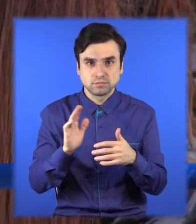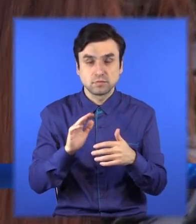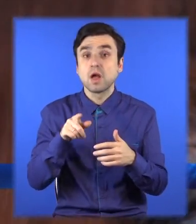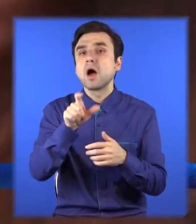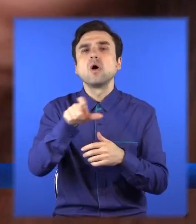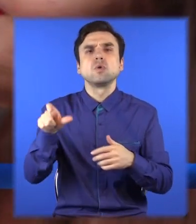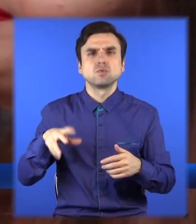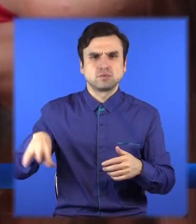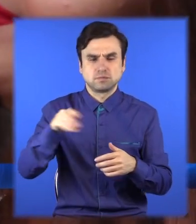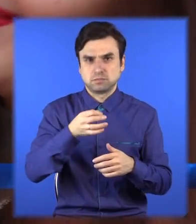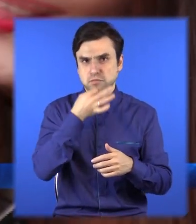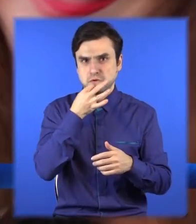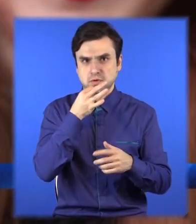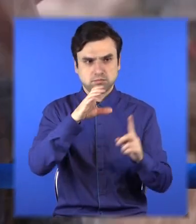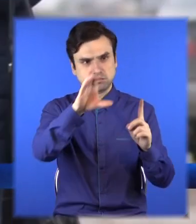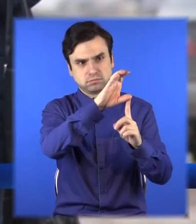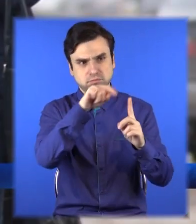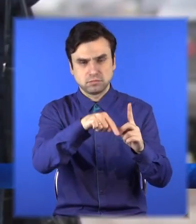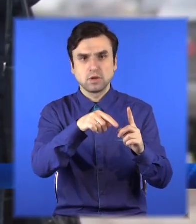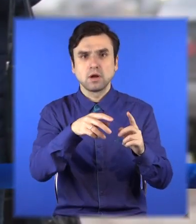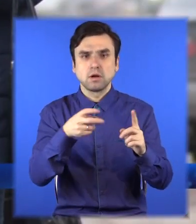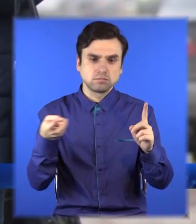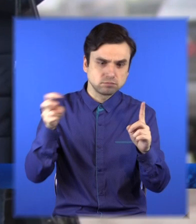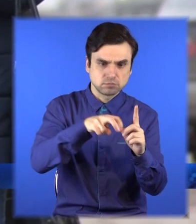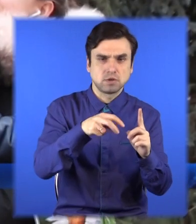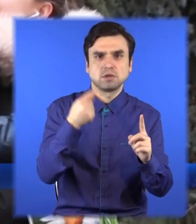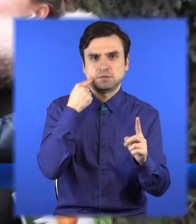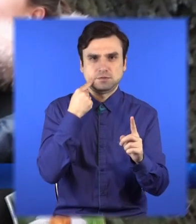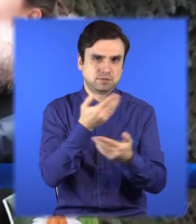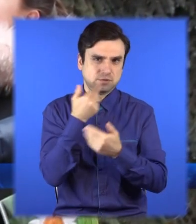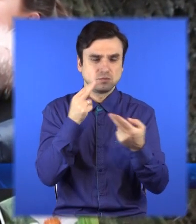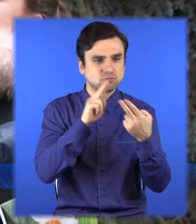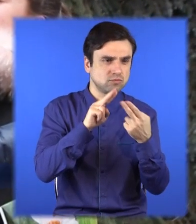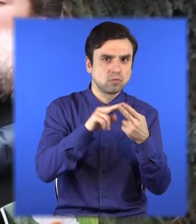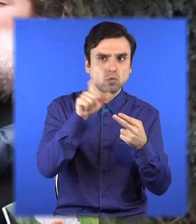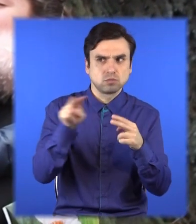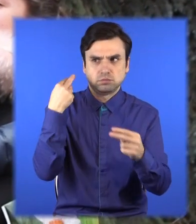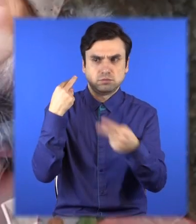в захваті від ідеї, адже під цим знаком не варто соромитись, гадаючи, а